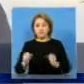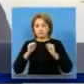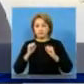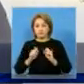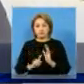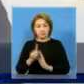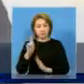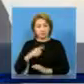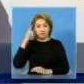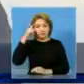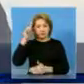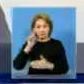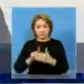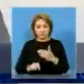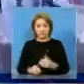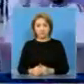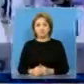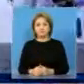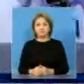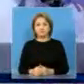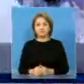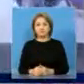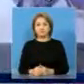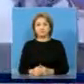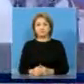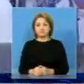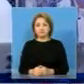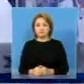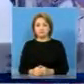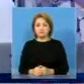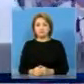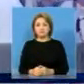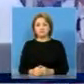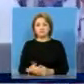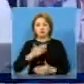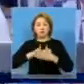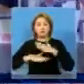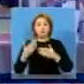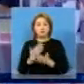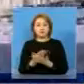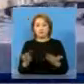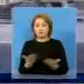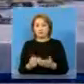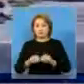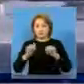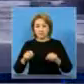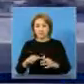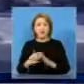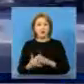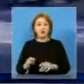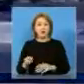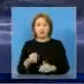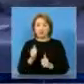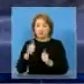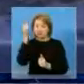шығады деп мен де сенім білдіремін. Мереке арасында қанша жақсы қуаныштымыз. Аудан орталығы жыл